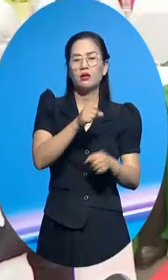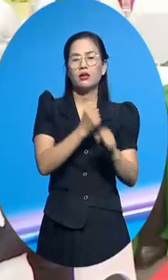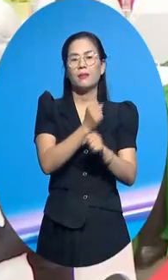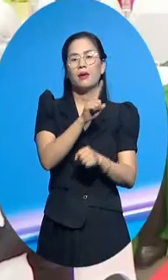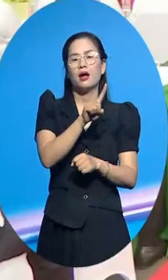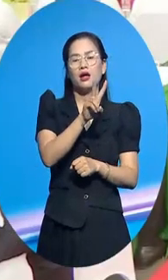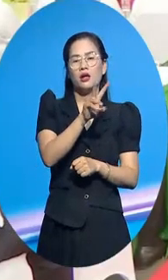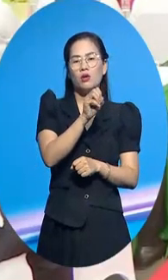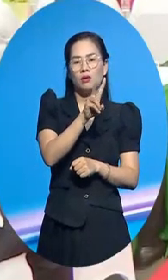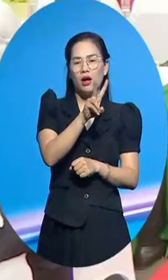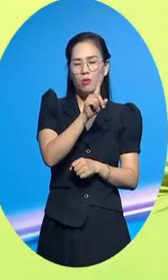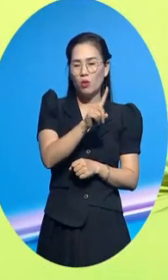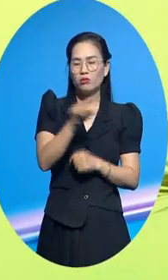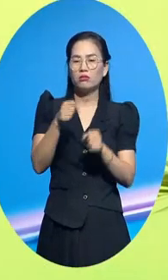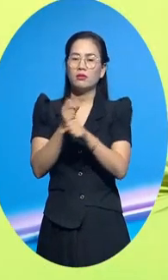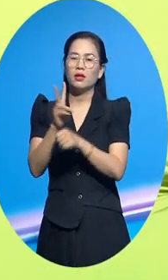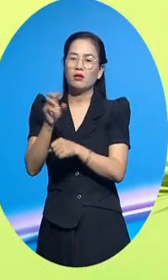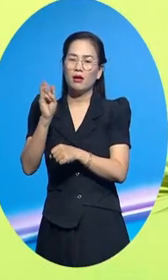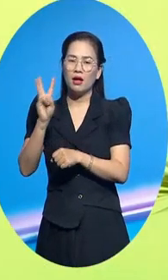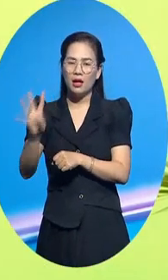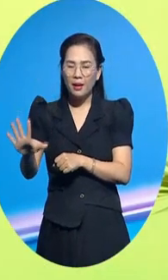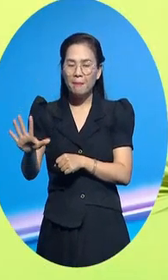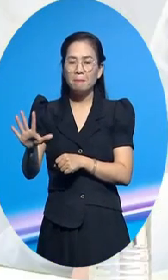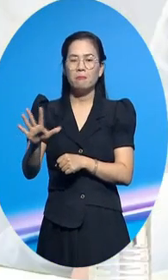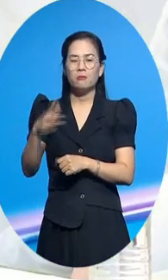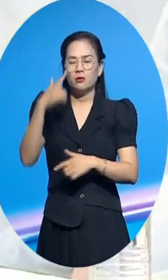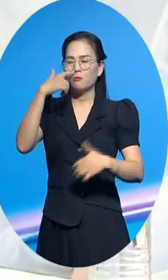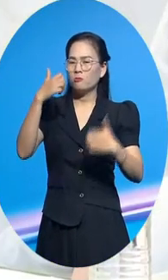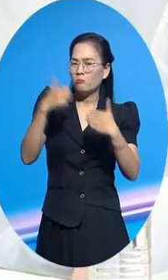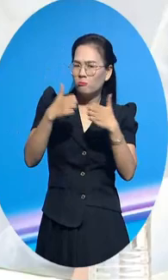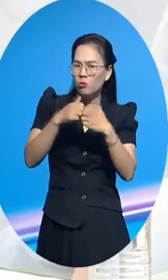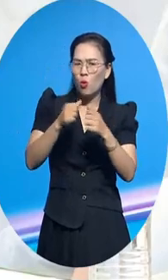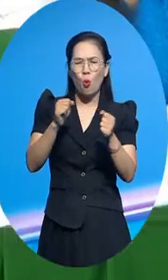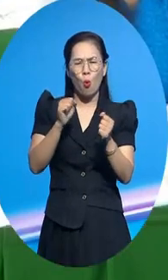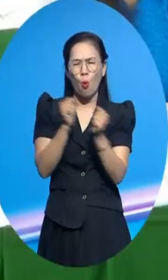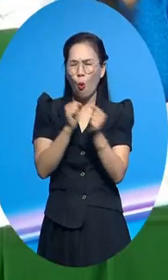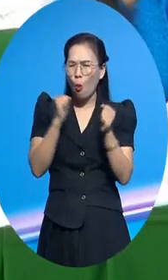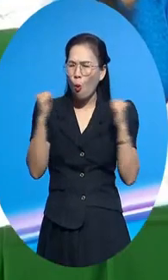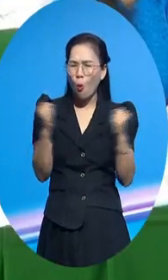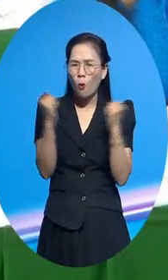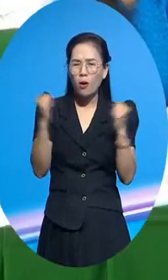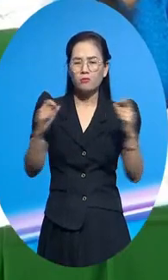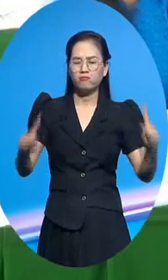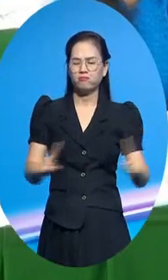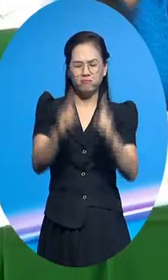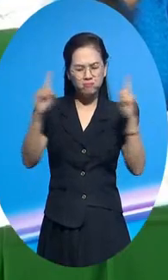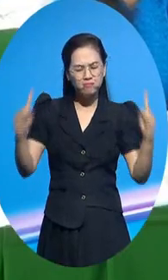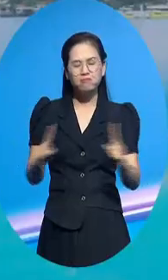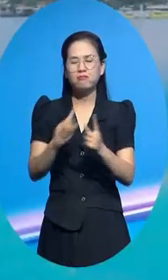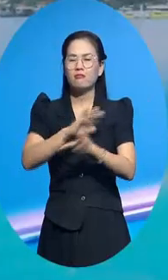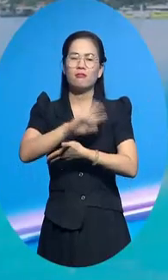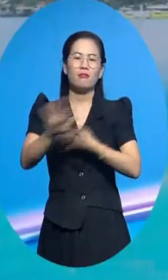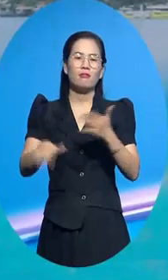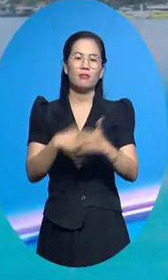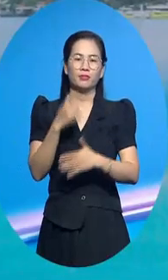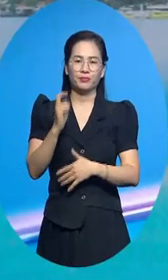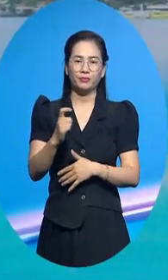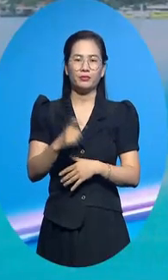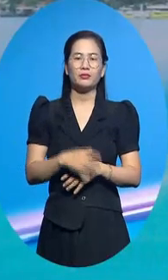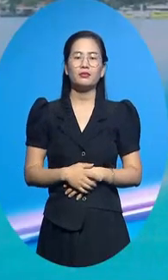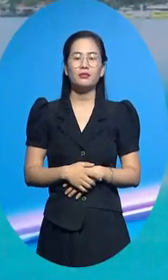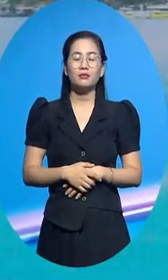2021-2025, thành phố Thủ Đức phấn đấu hoàn thành 1 triệu cây xanh trên địa bàn vào năm 2025. Kỷ